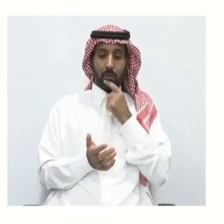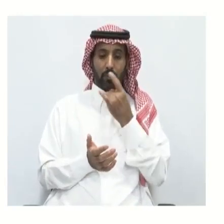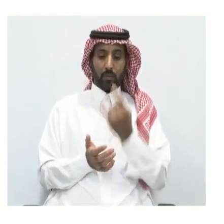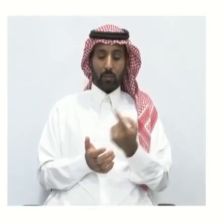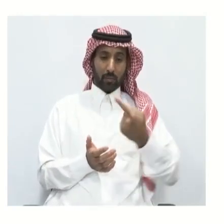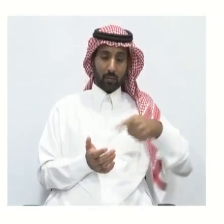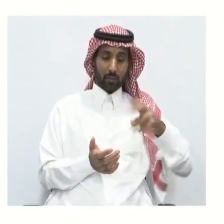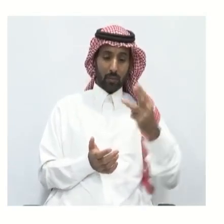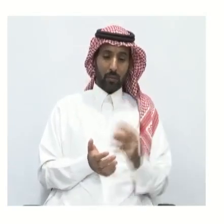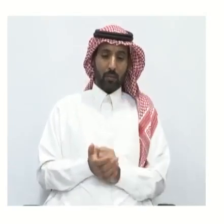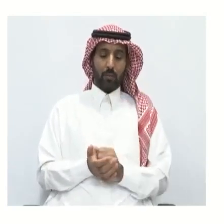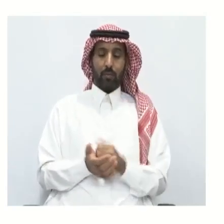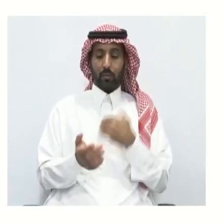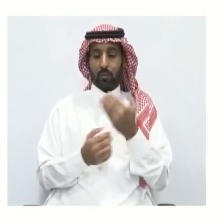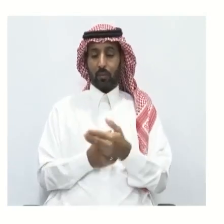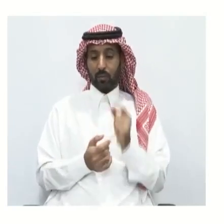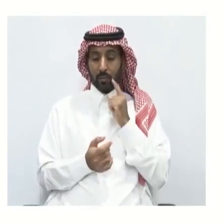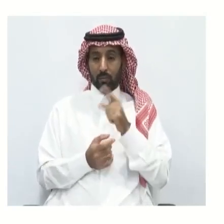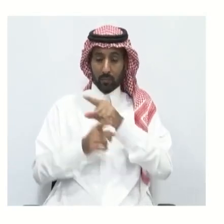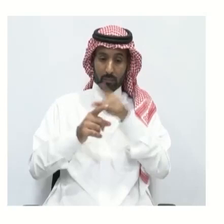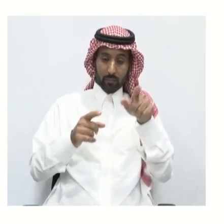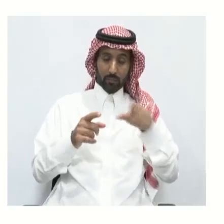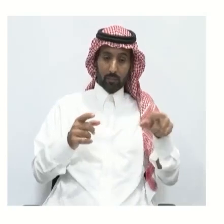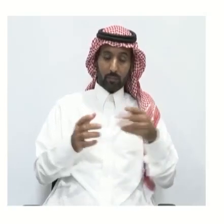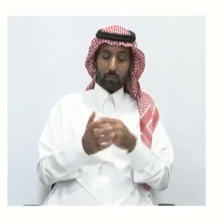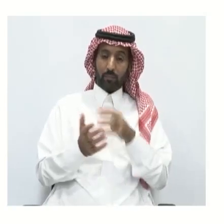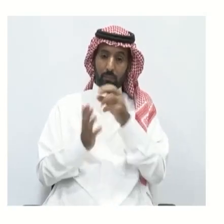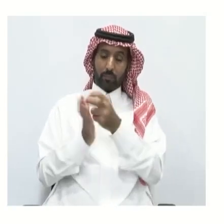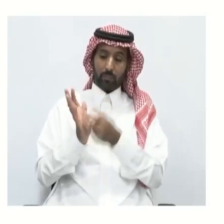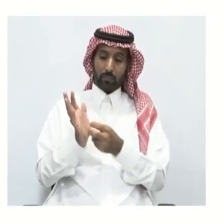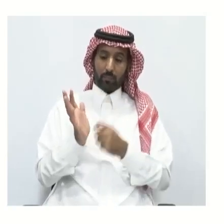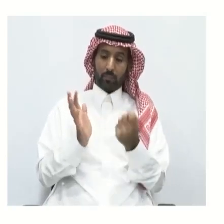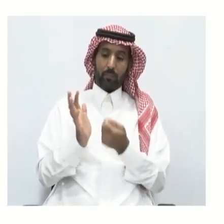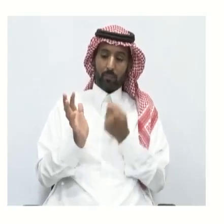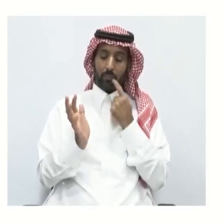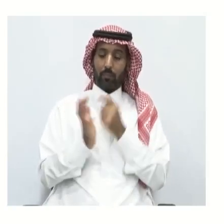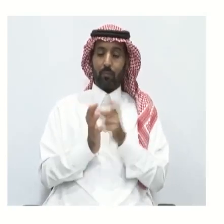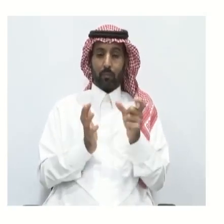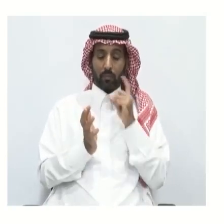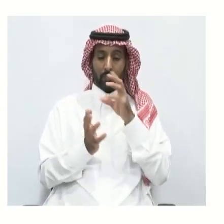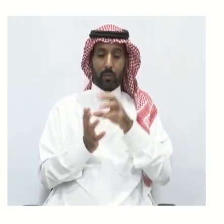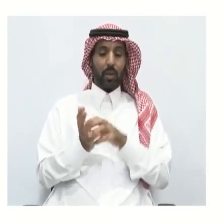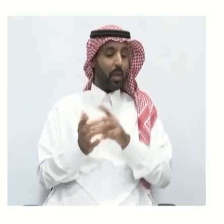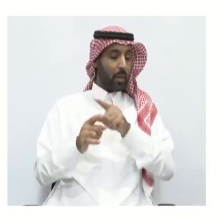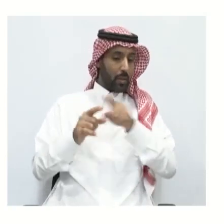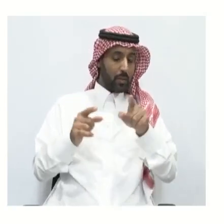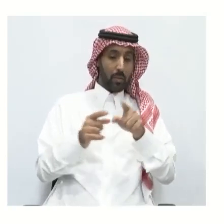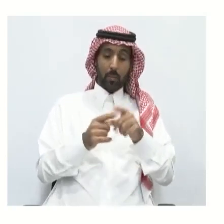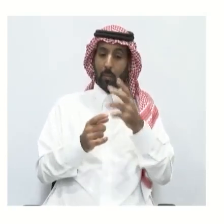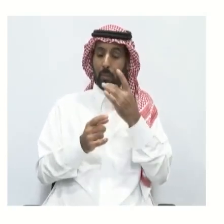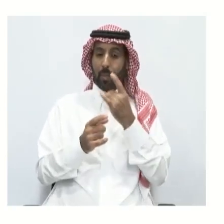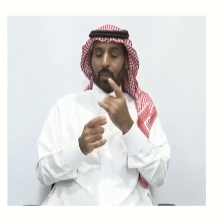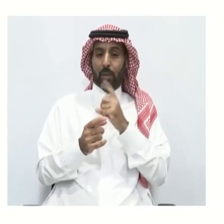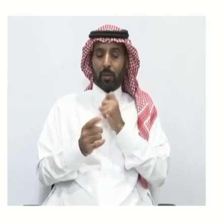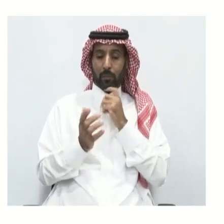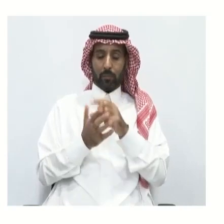من يريد الزنك ثم في بي كتبنا القانون وهو نسبه المردود المئوي المردود الفعلي على